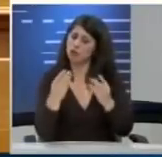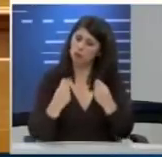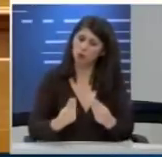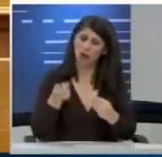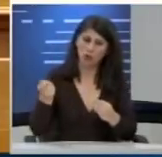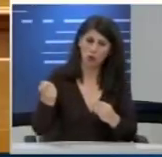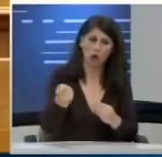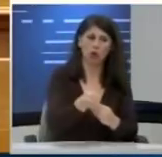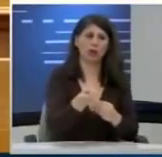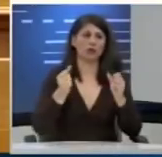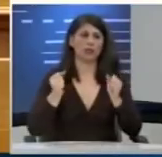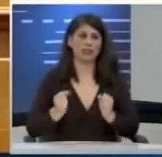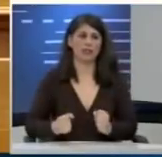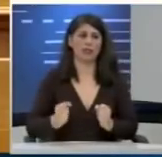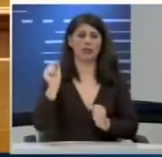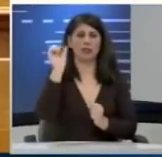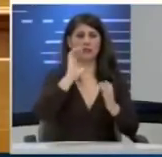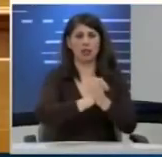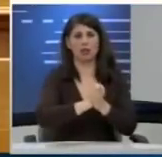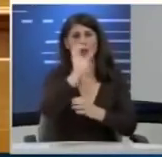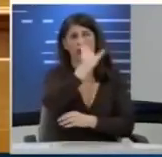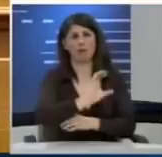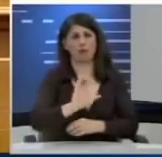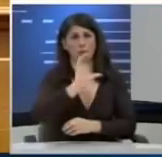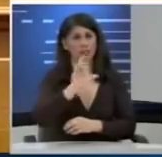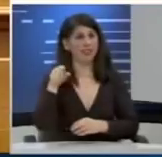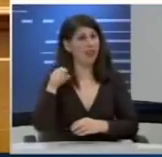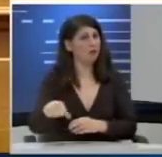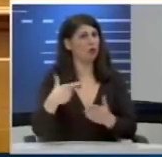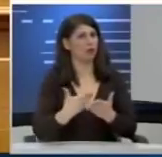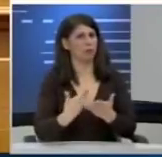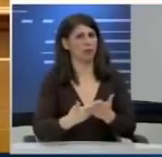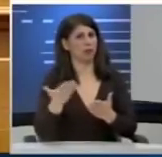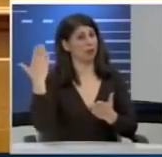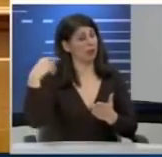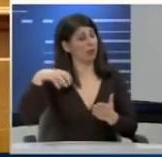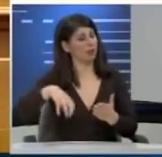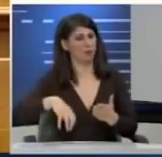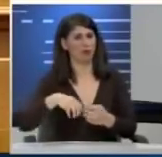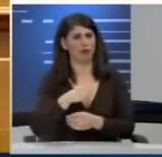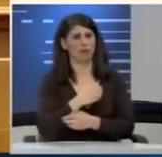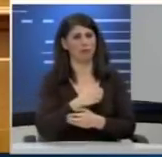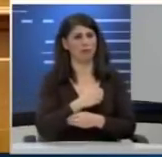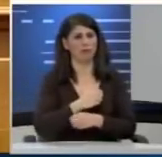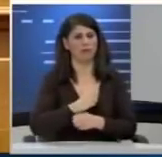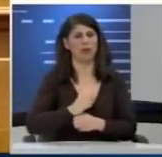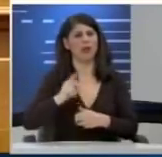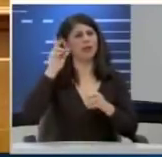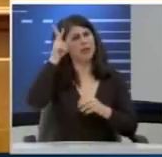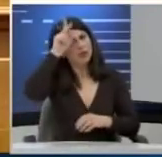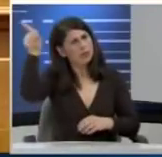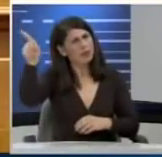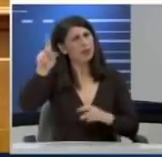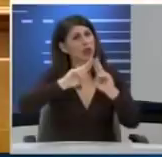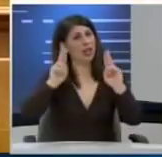χρέος και τη θέση της στην ΕΕ. Και ότι αυτό ήταν το επιχείρημα εκείνες τις μέρες. Και στον γερμανικό και στο διεθνή